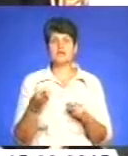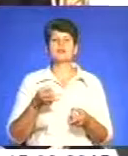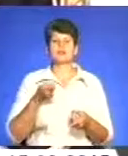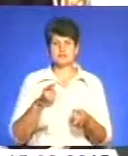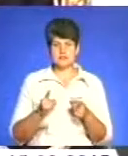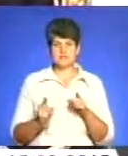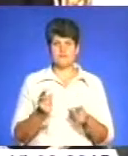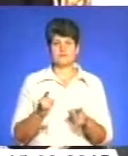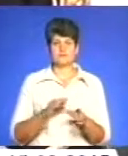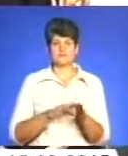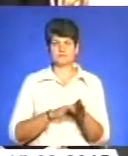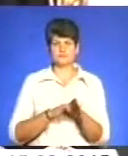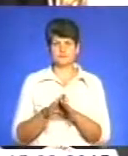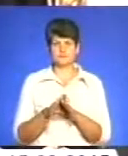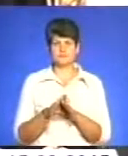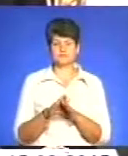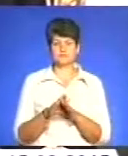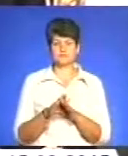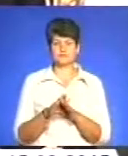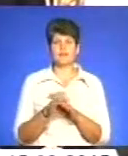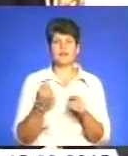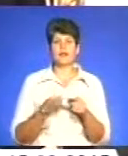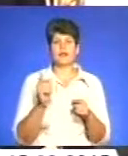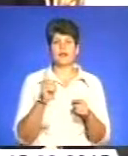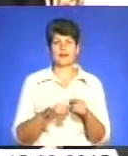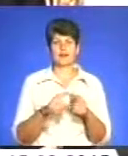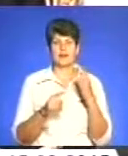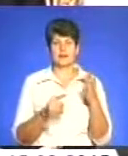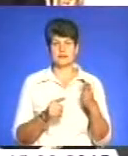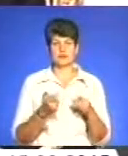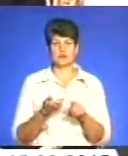который действительно воплощает в жизнь этот очень эффективный проект.